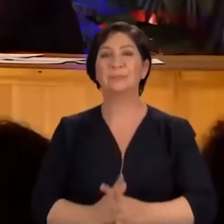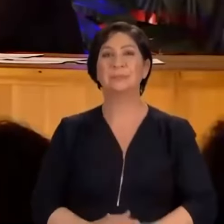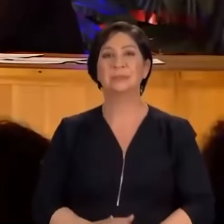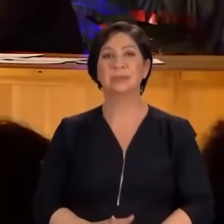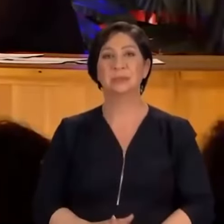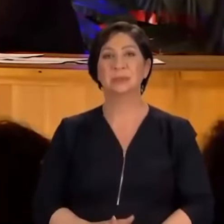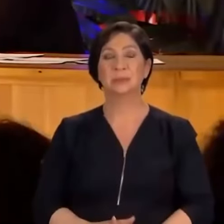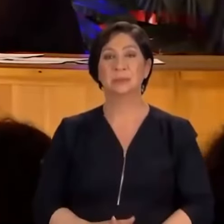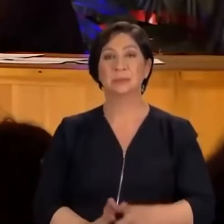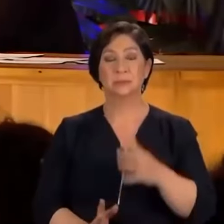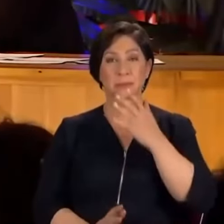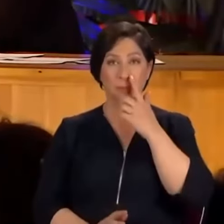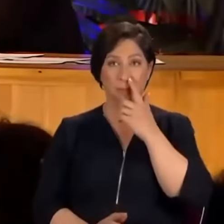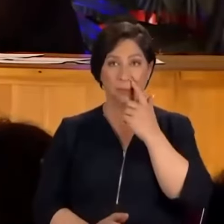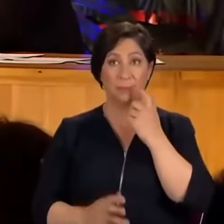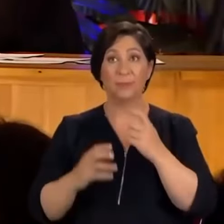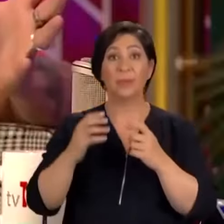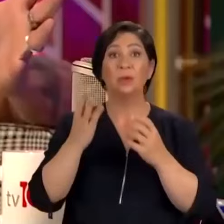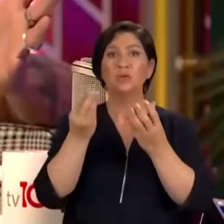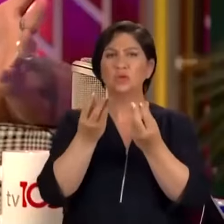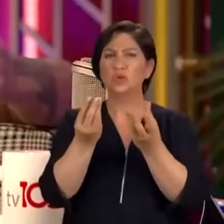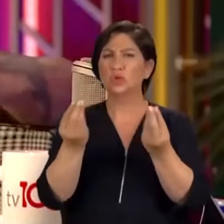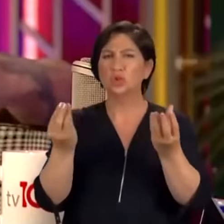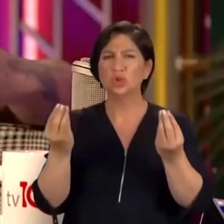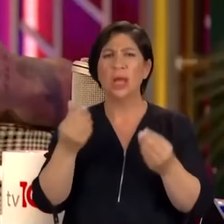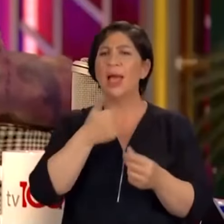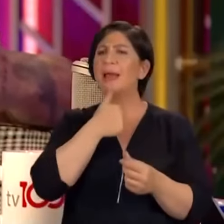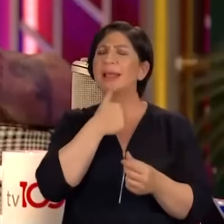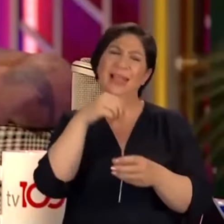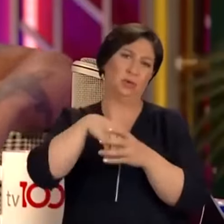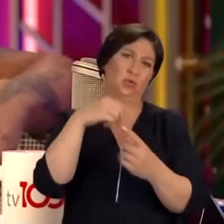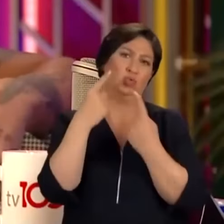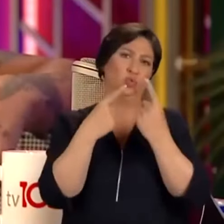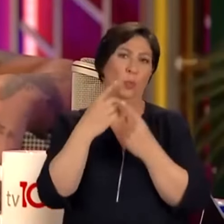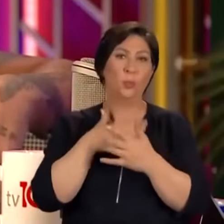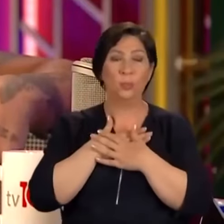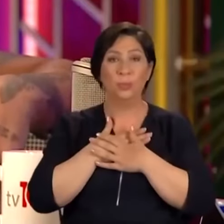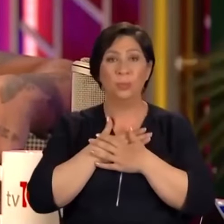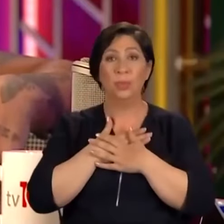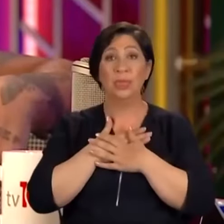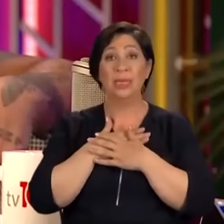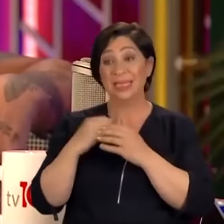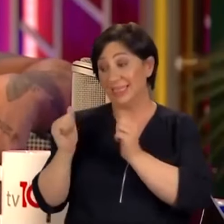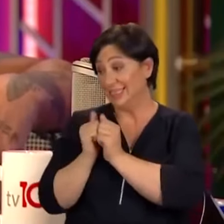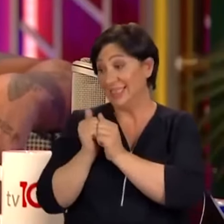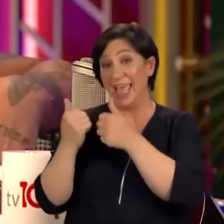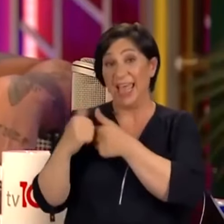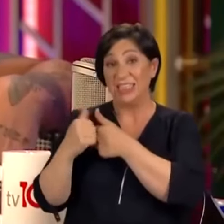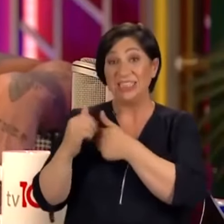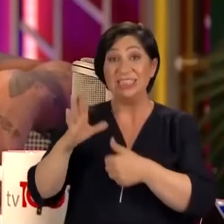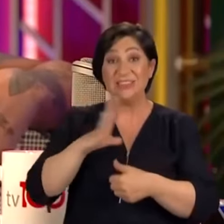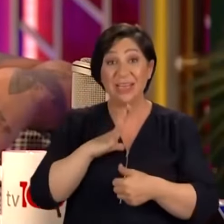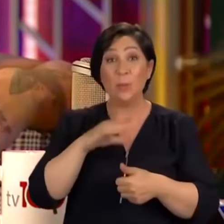bir burada Eee birçoğumuz yani erkekler için konuşuyorum Eee yanınızda eşiniz